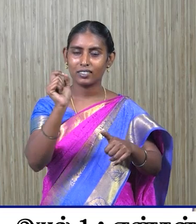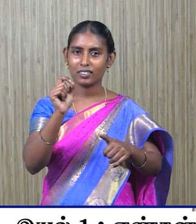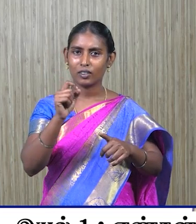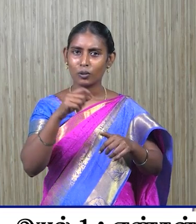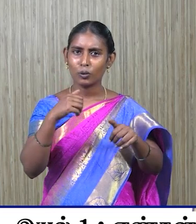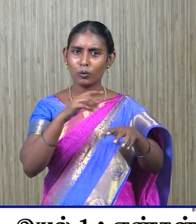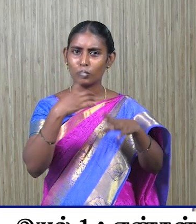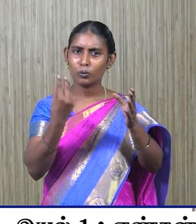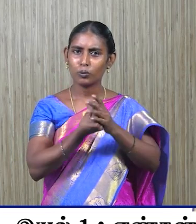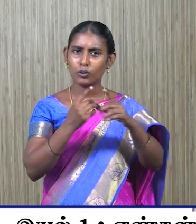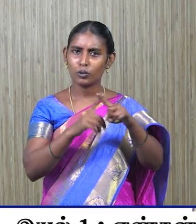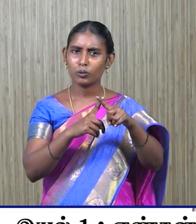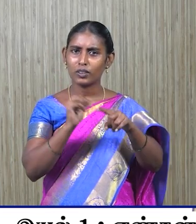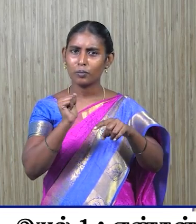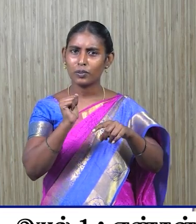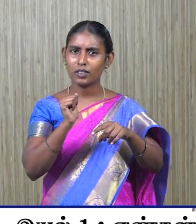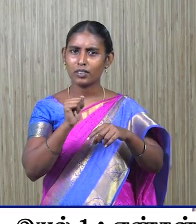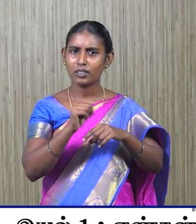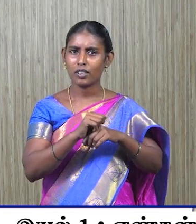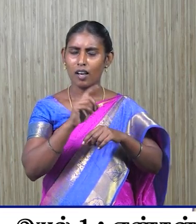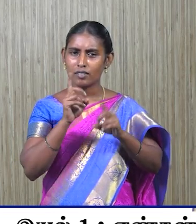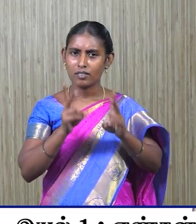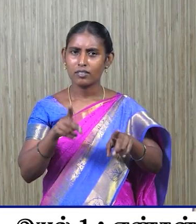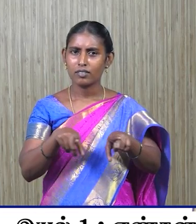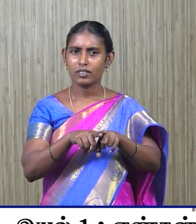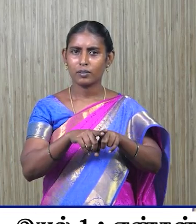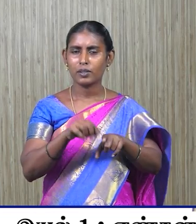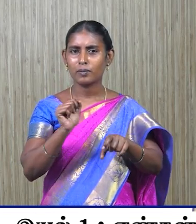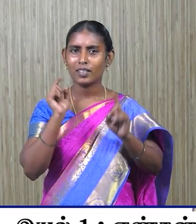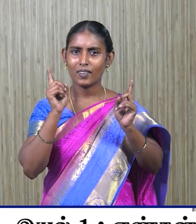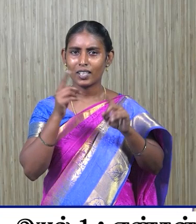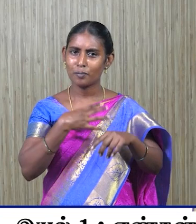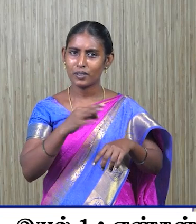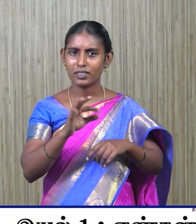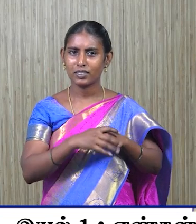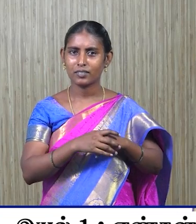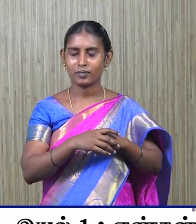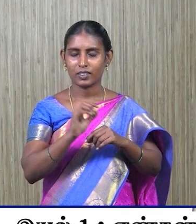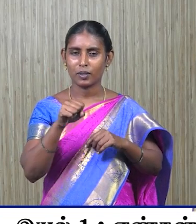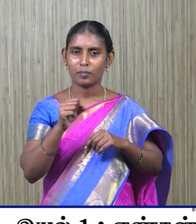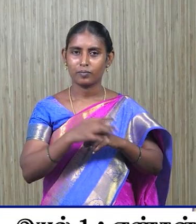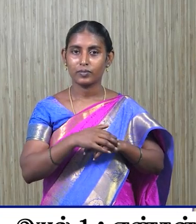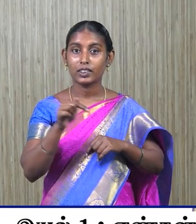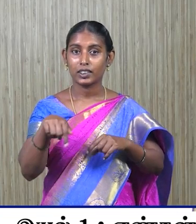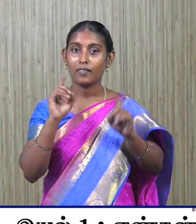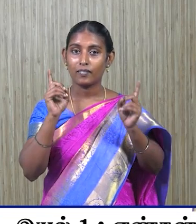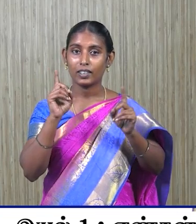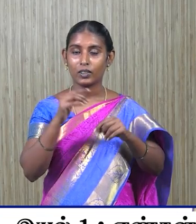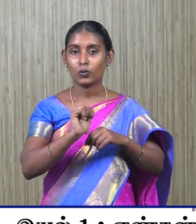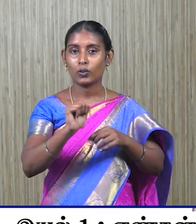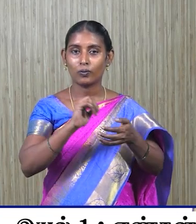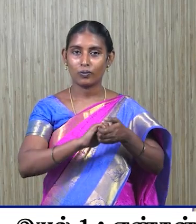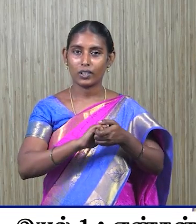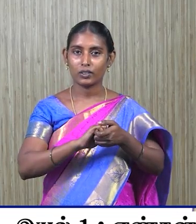கூட்டி பார்த்தால் அதே விடை வருகிறது. ஆச்சரியமாக உள்ளதா உங்களுக்கு? அப்போ இந்த விளையாட்டு உங்களுக்கு பிடித்திருக்கின்றதா? இந்த விளையாட்டை உங்கள்